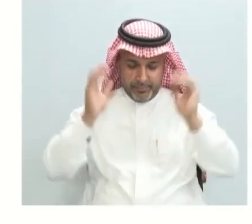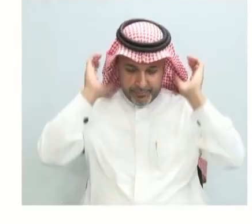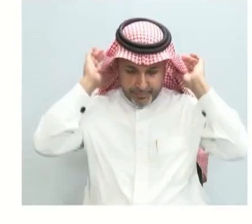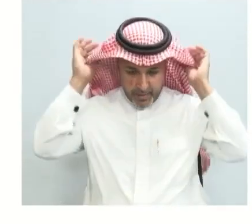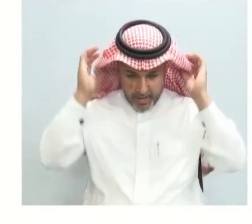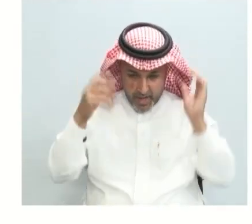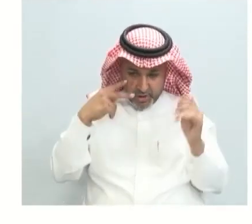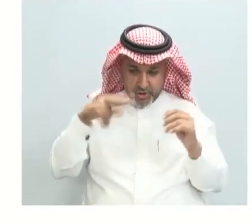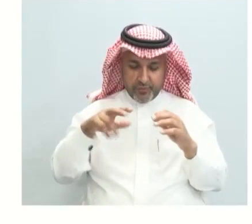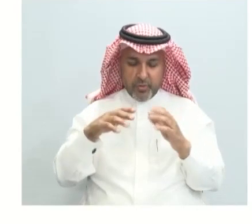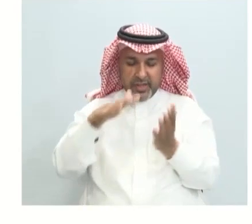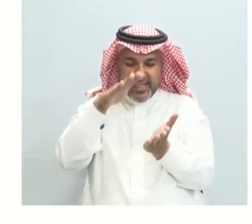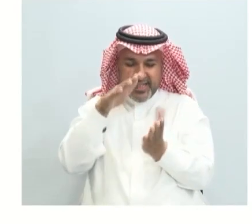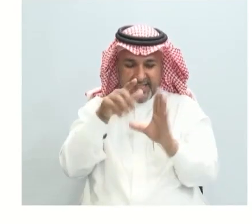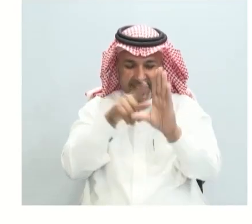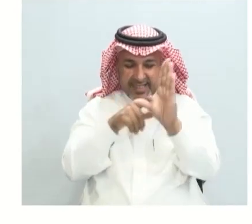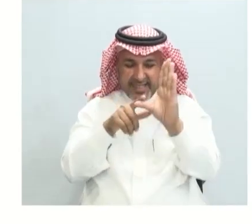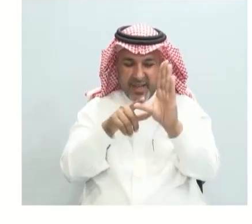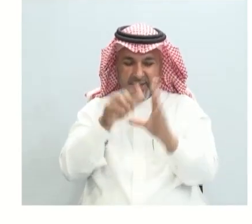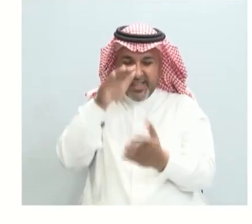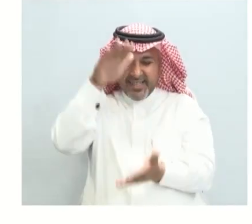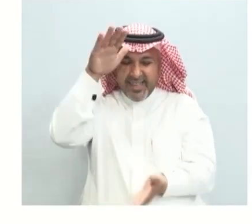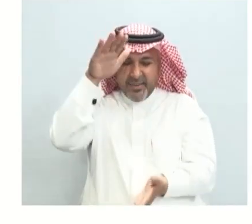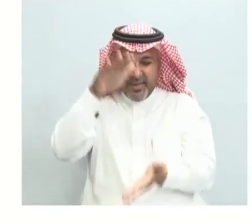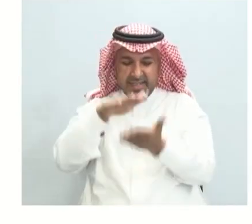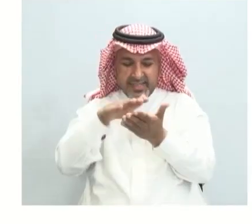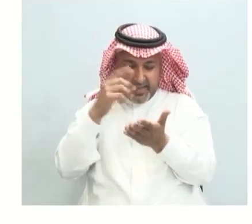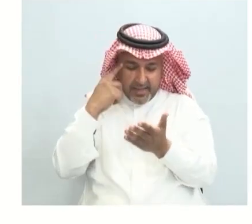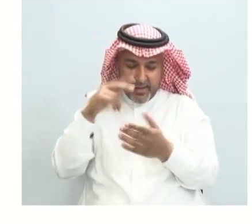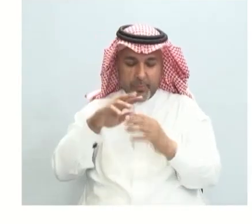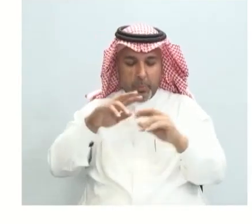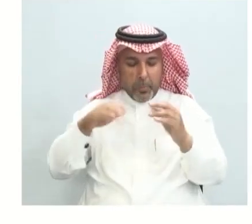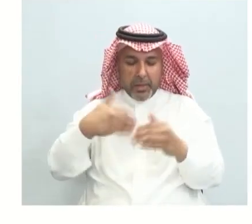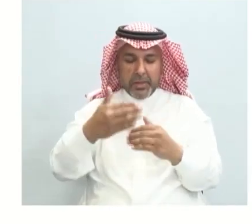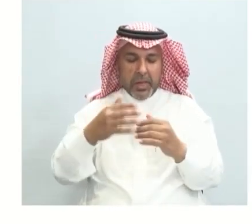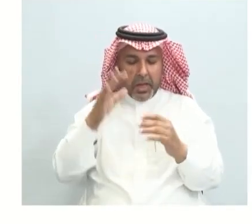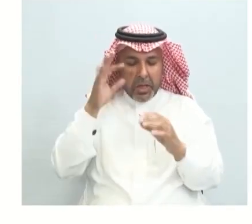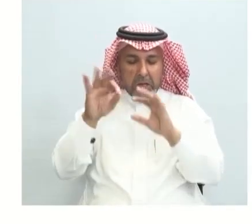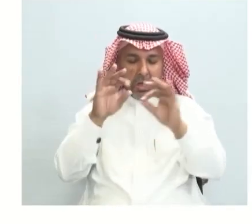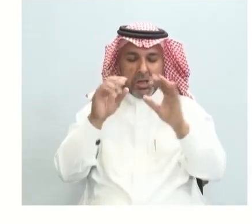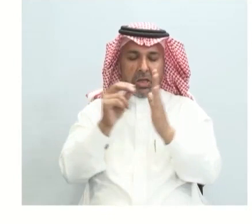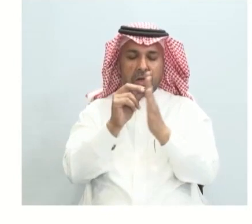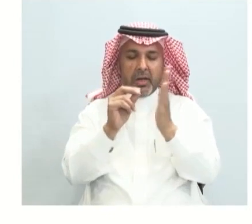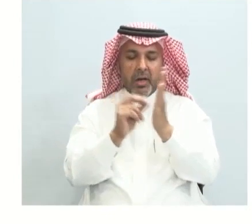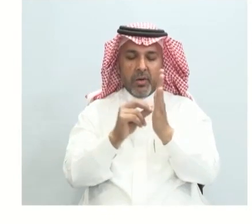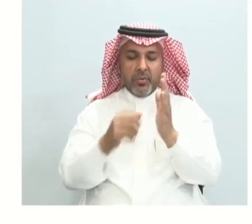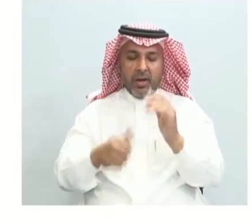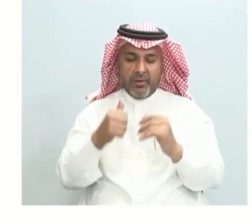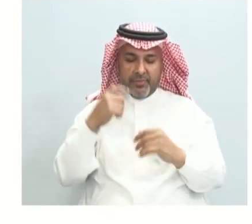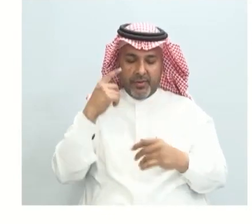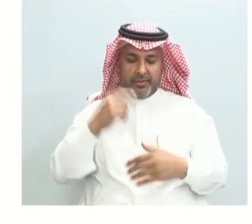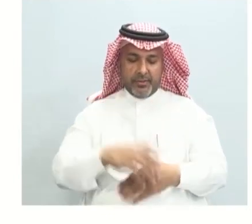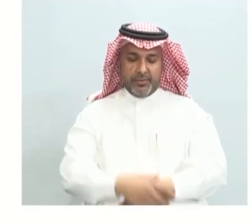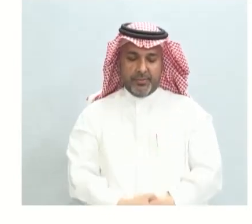انها تكون وين تكون في الربع الاول فقانون الجيب يمشي معي وبعدين انت ممكن تجيب الزاويه الكبيره باستخدام تجيب